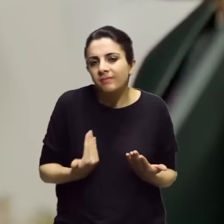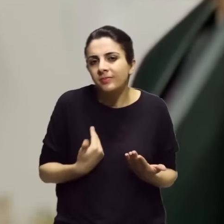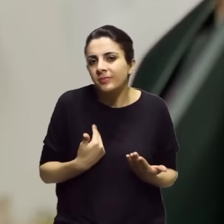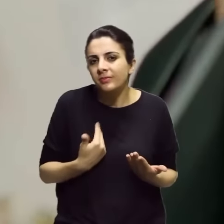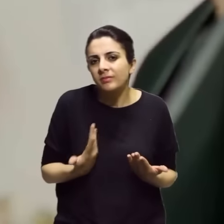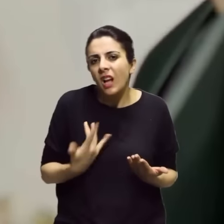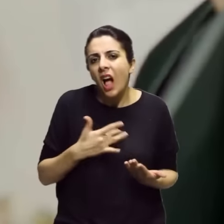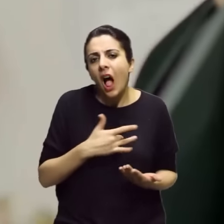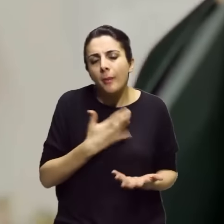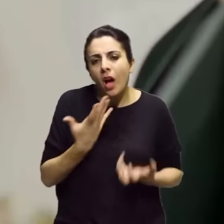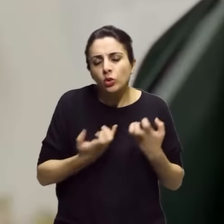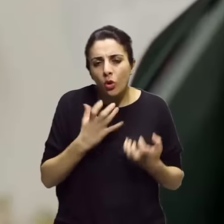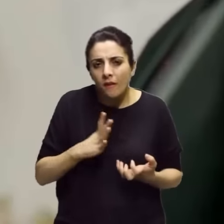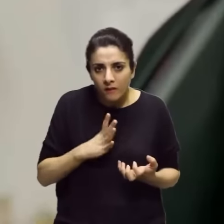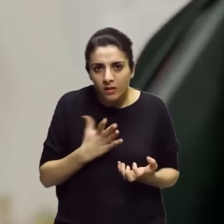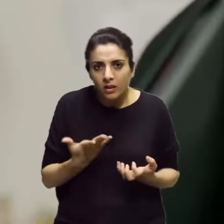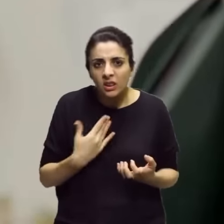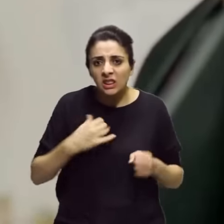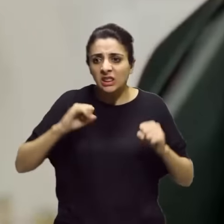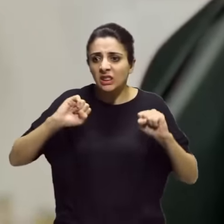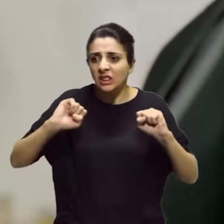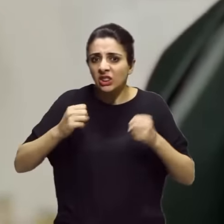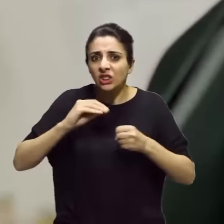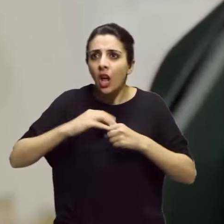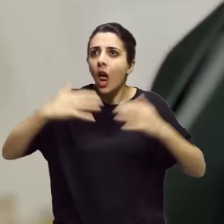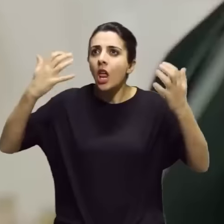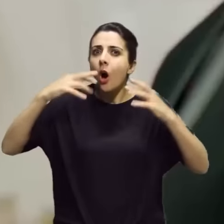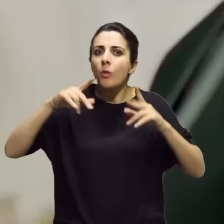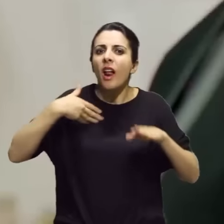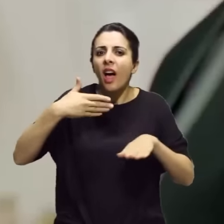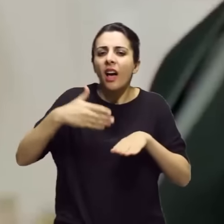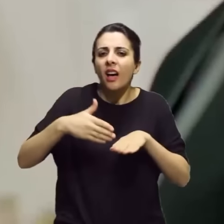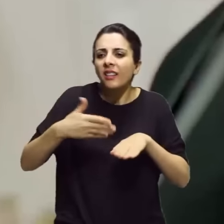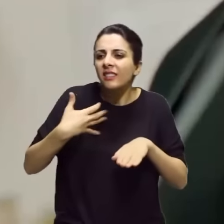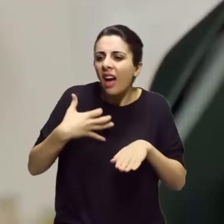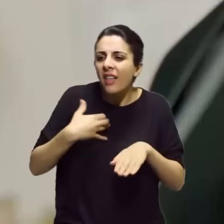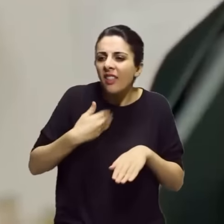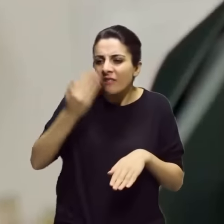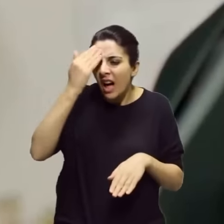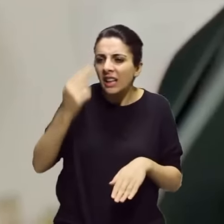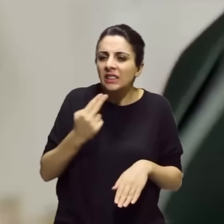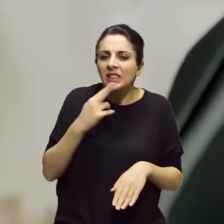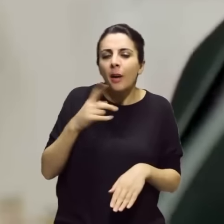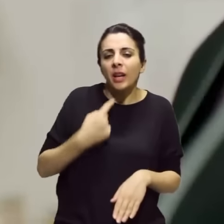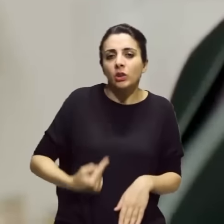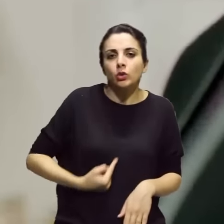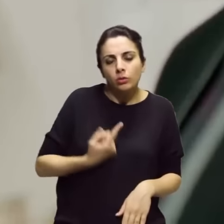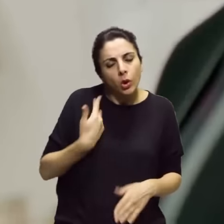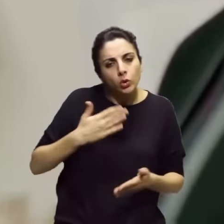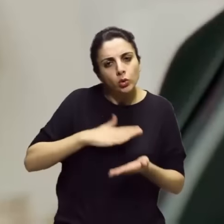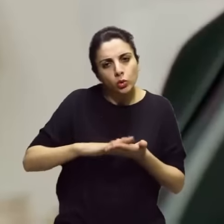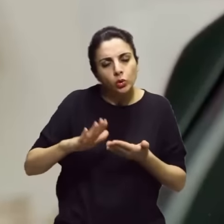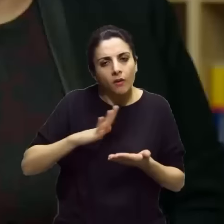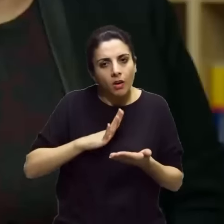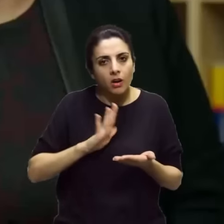Sadece kalbim yanıyor. Bir de kışın ortasında yağmurun altında kalan küçük kibritçi kız gibi hissediyorum. Ama bunu da aşacağım